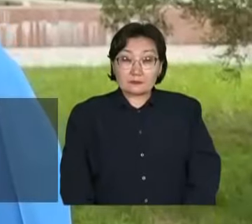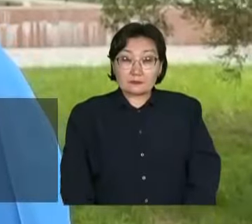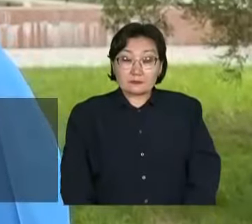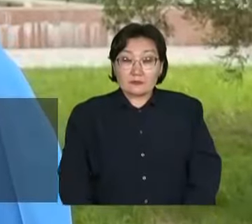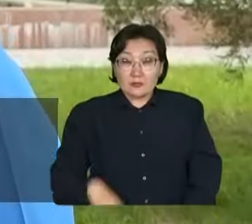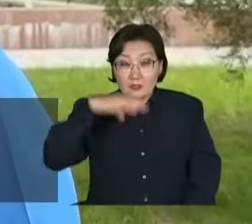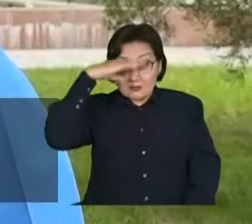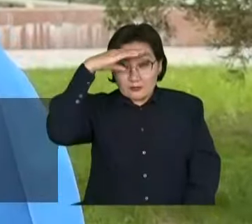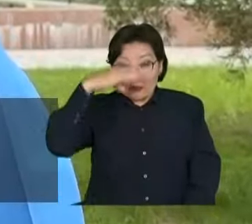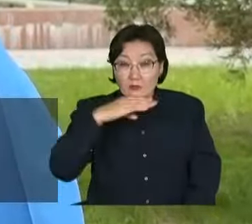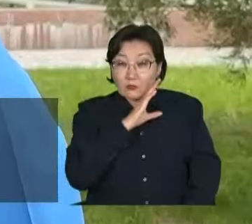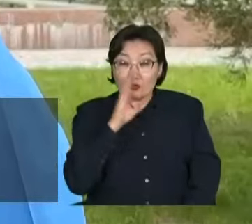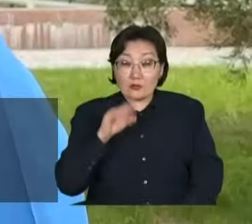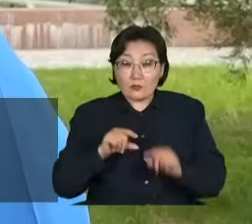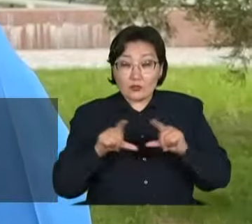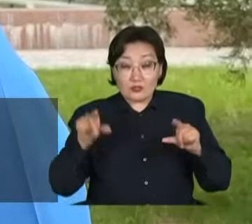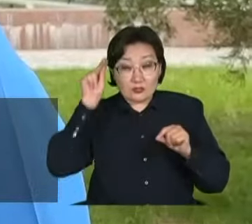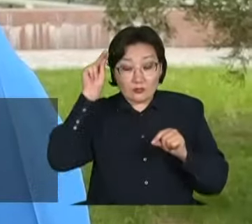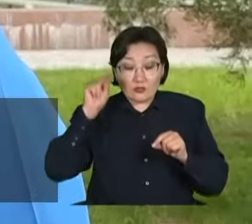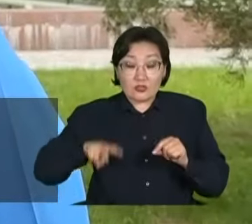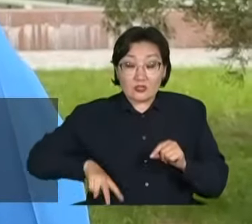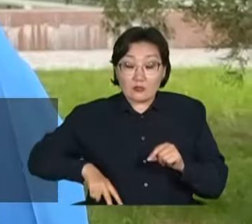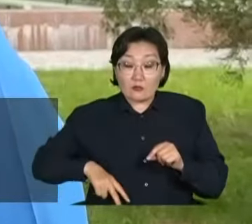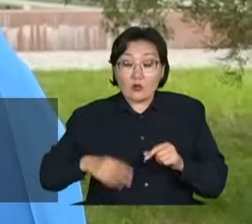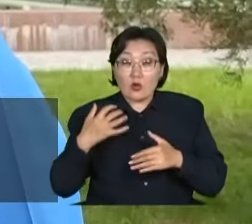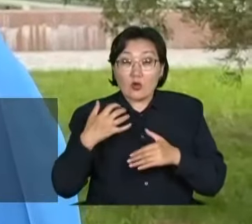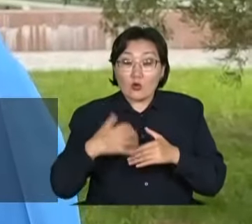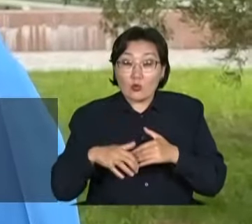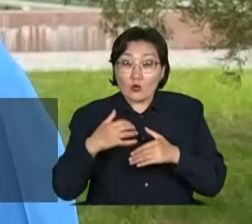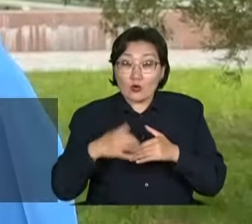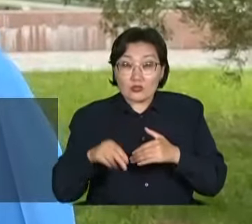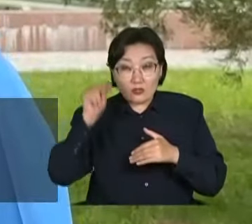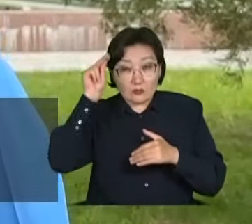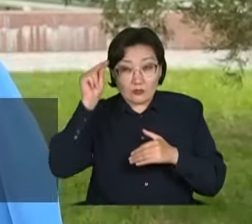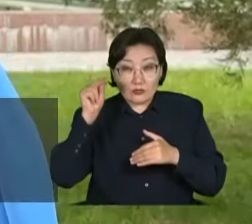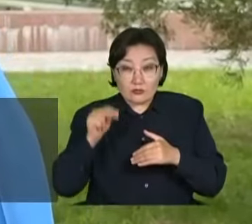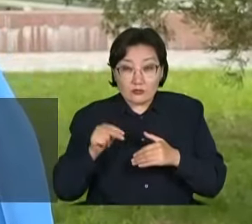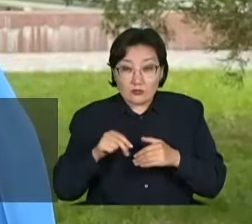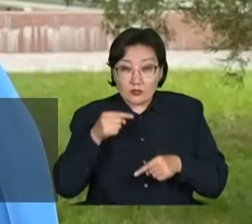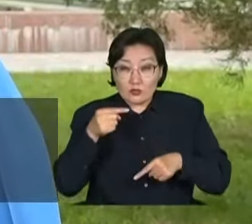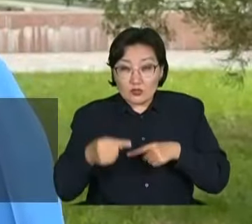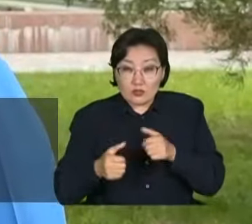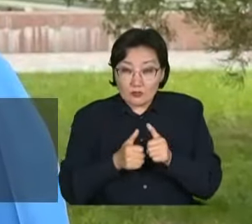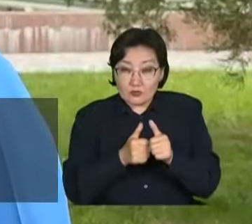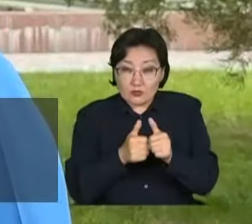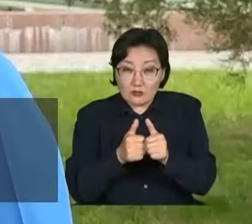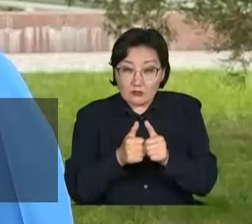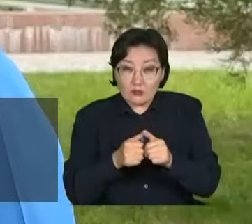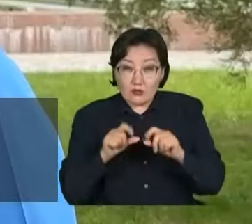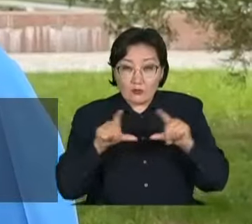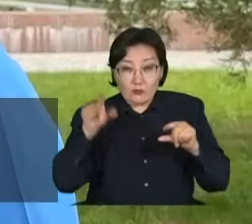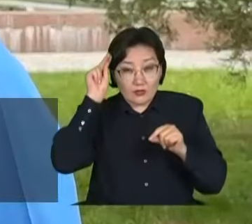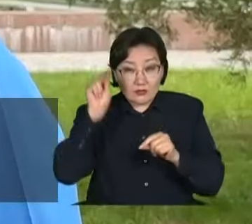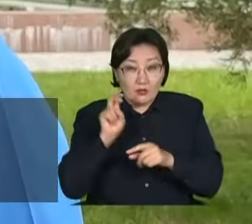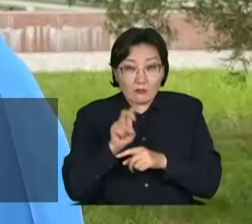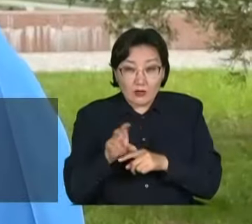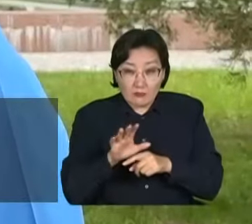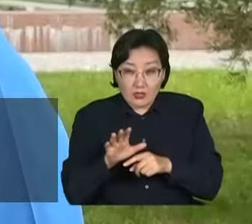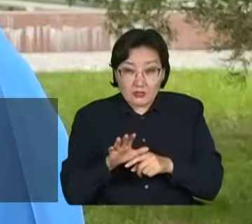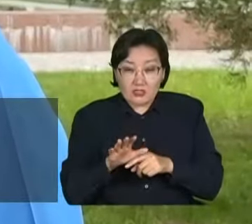Ата-анасы мектеп директорына ұлының орта мектеп оқушыларының жүйелі құдалығын байланысты мектепке барғысы келмейтін бірнеше рет